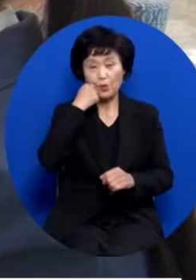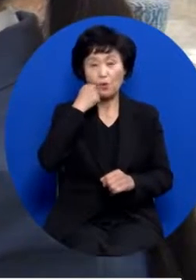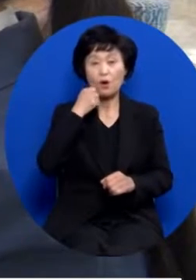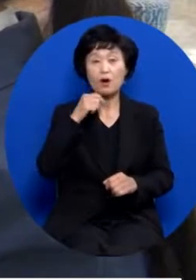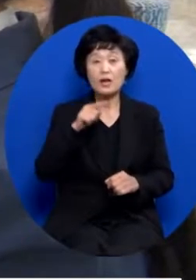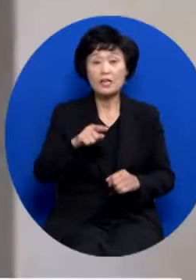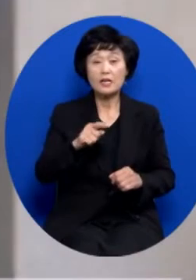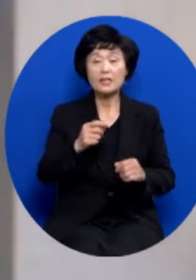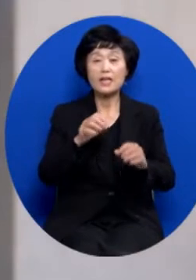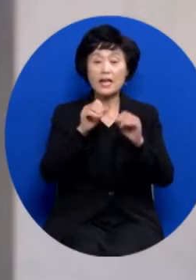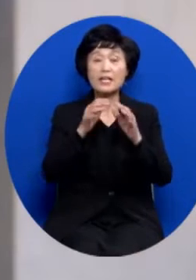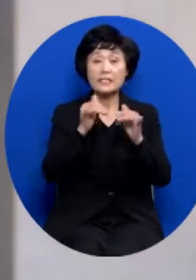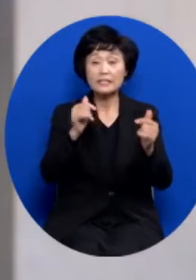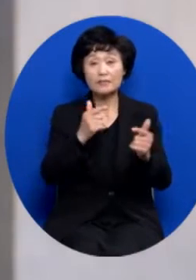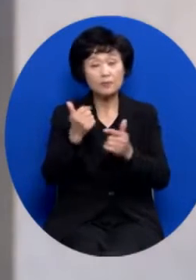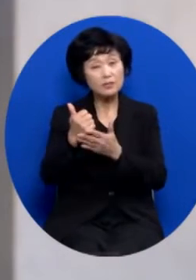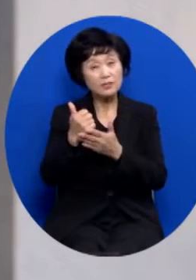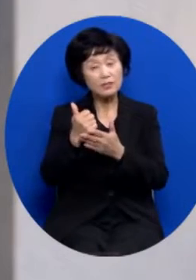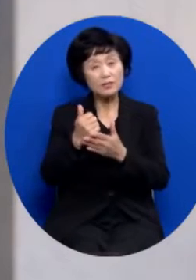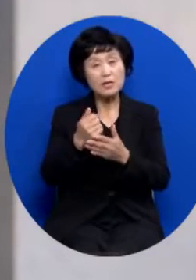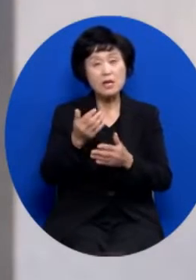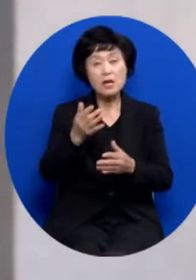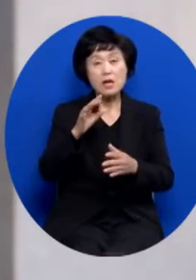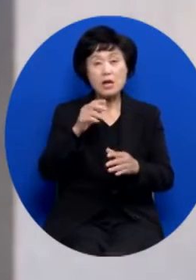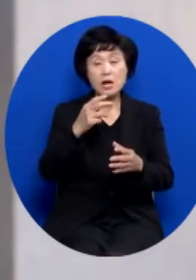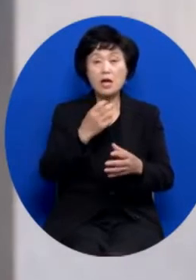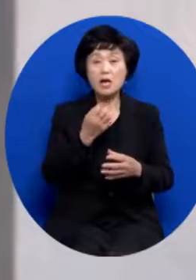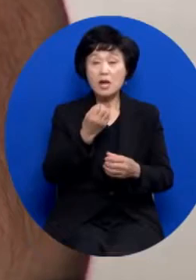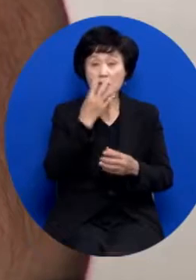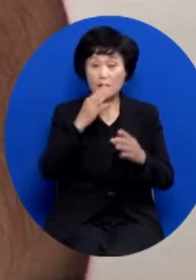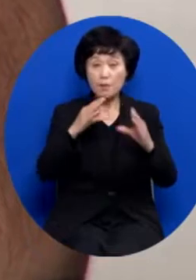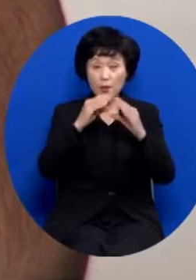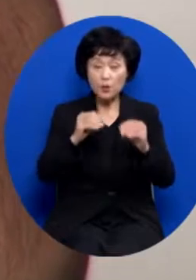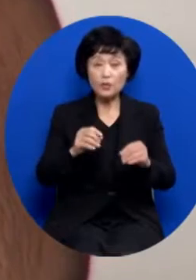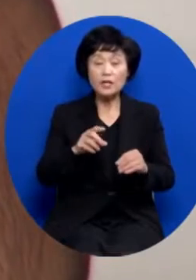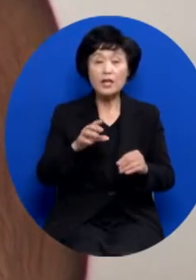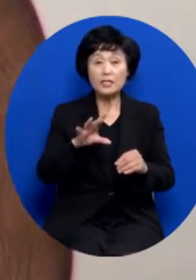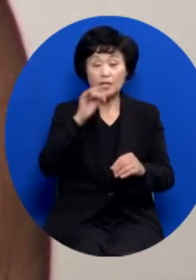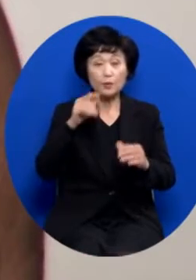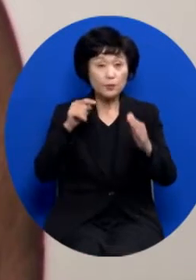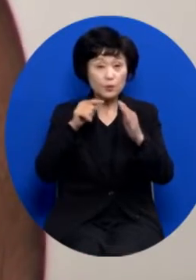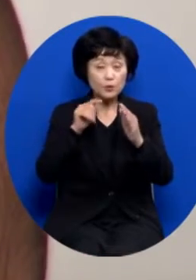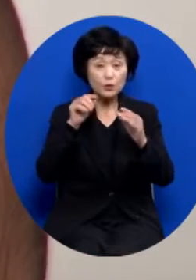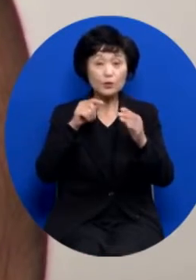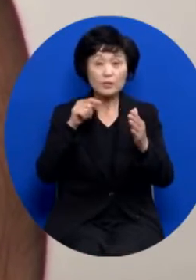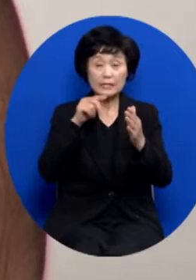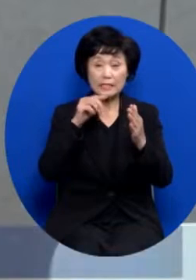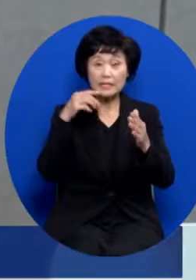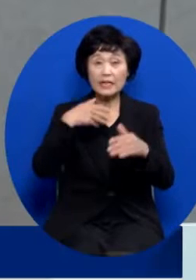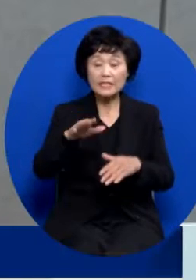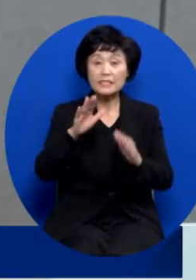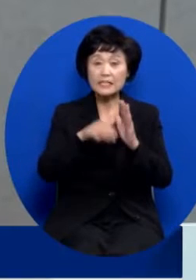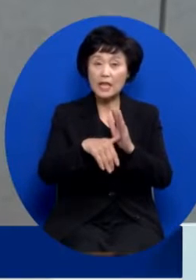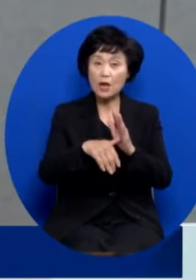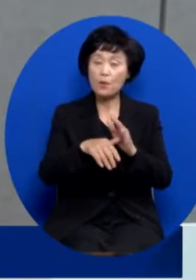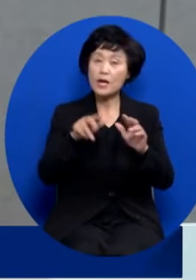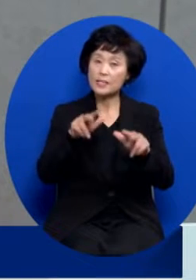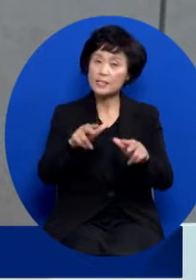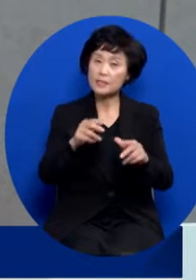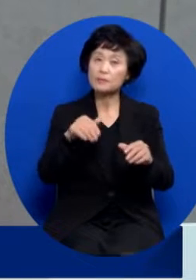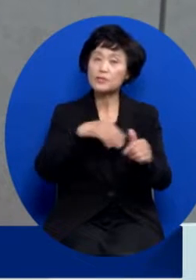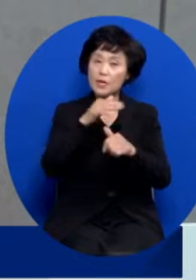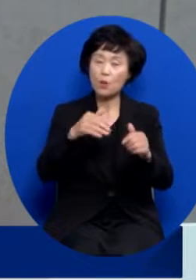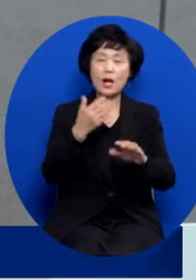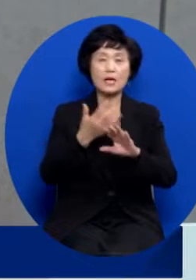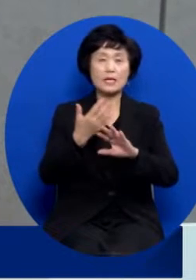교차합니다. 레바논에 처음 도착했을 때와는 상황이 극적으로 변했기 때문입니다. 레바논이 활발했을 때도 봤고 또